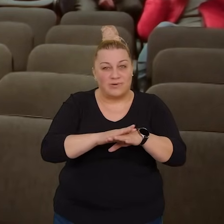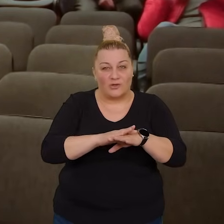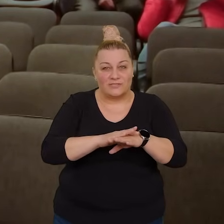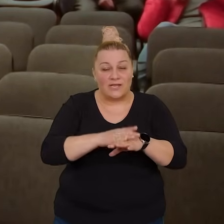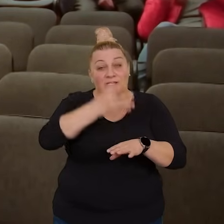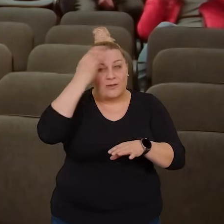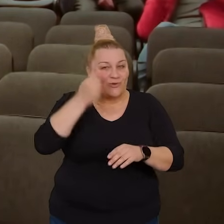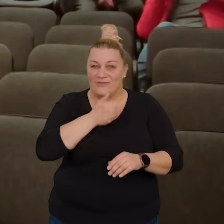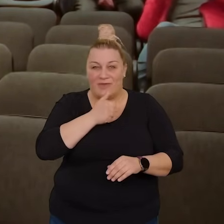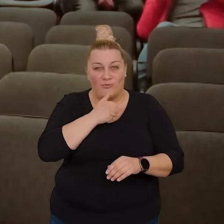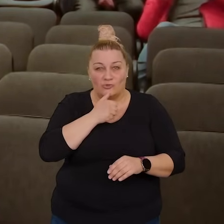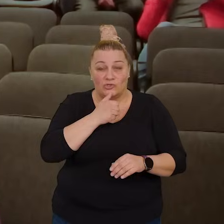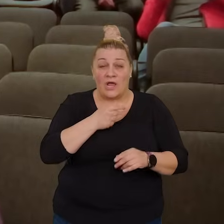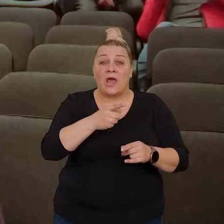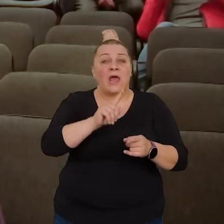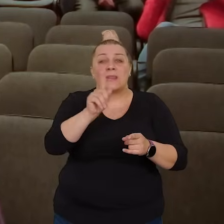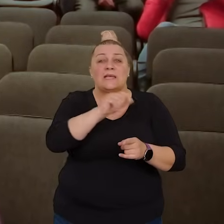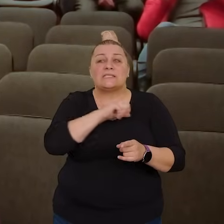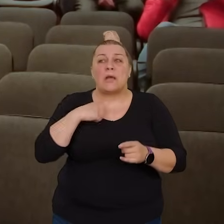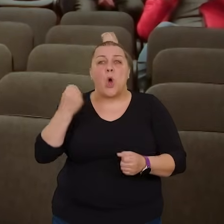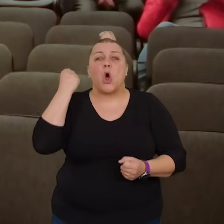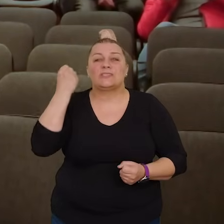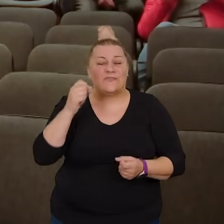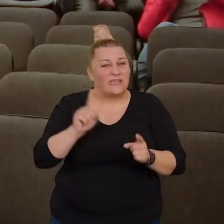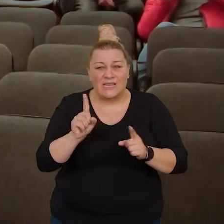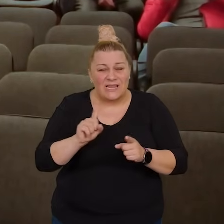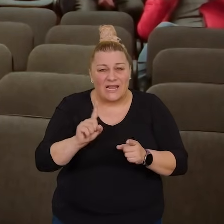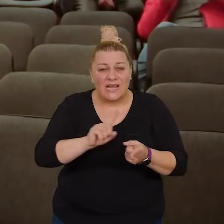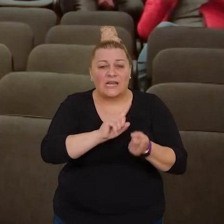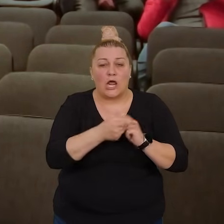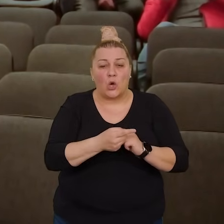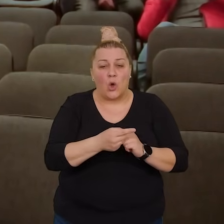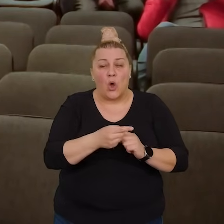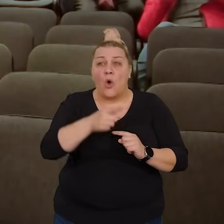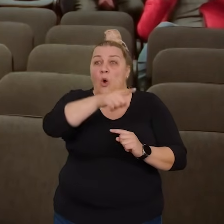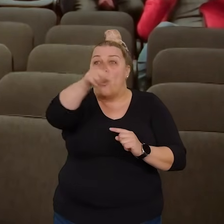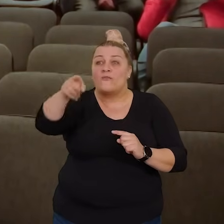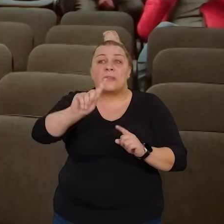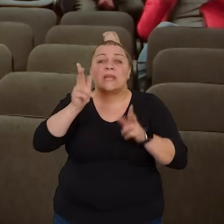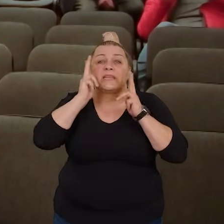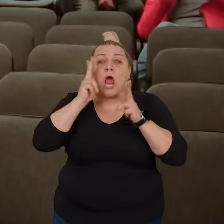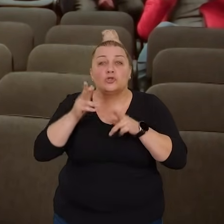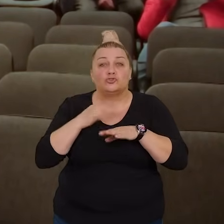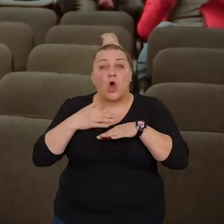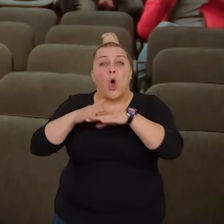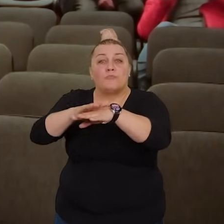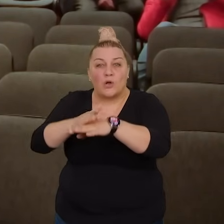Ne zato opet ponavljam da se ne bi svetili, da bi se svetili, nego zbog toga, jer jednostavno niti ko traži